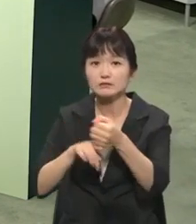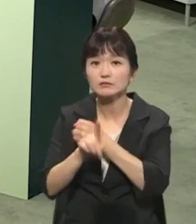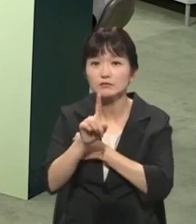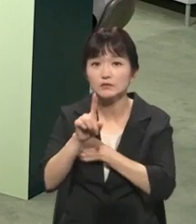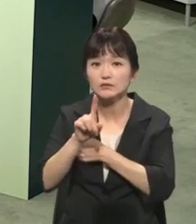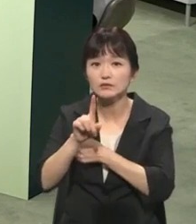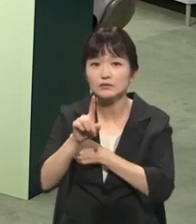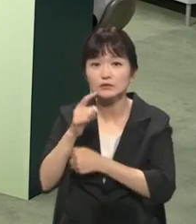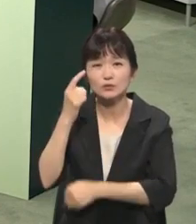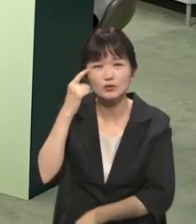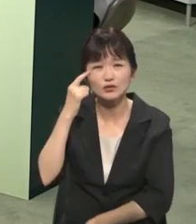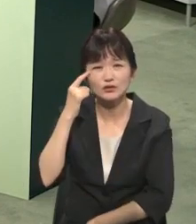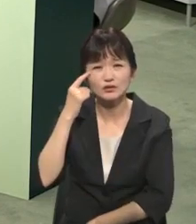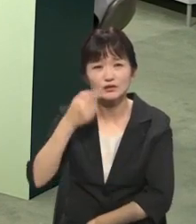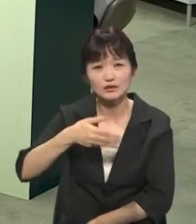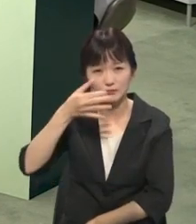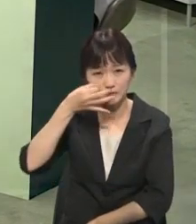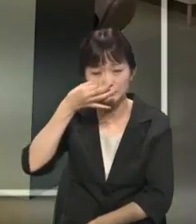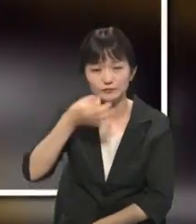보고 오겠습니다.